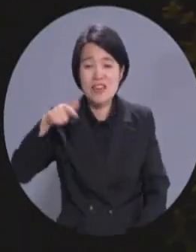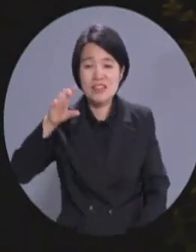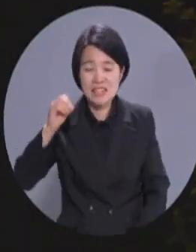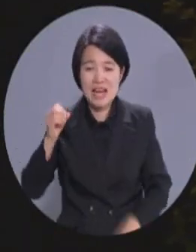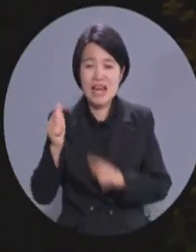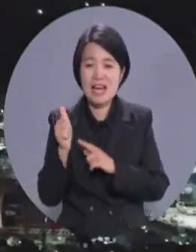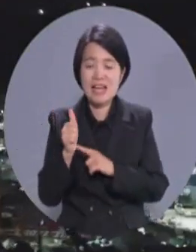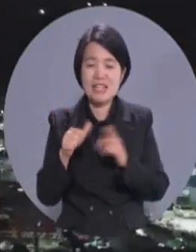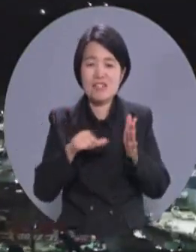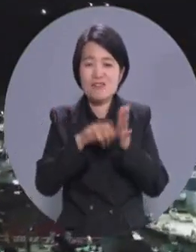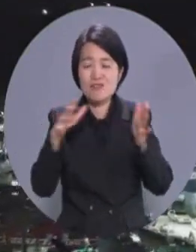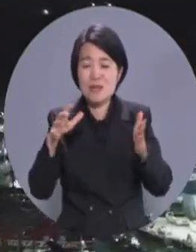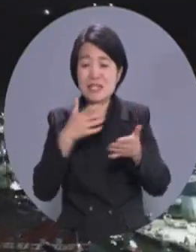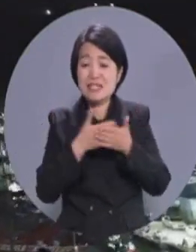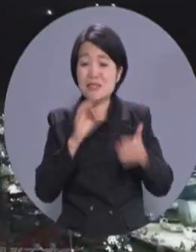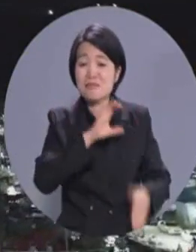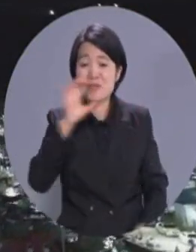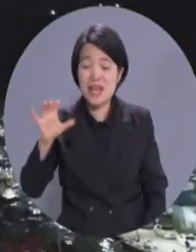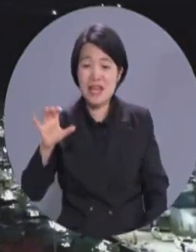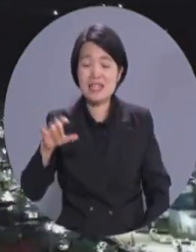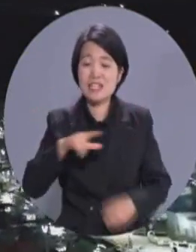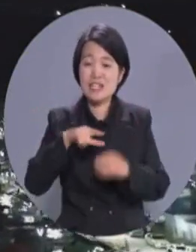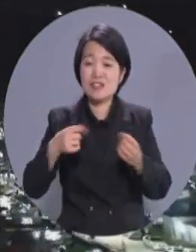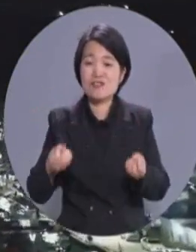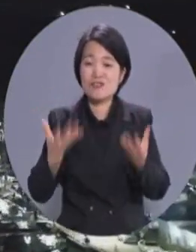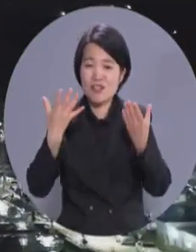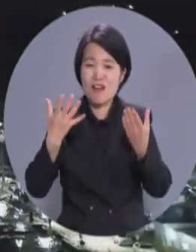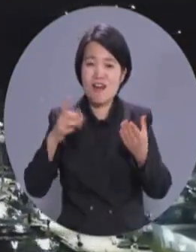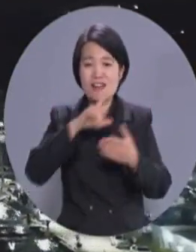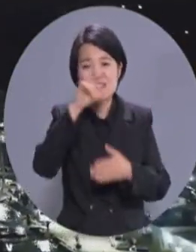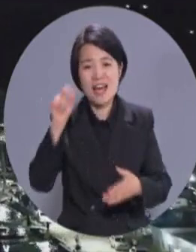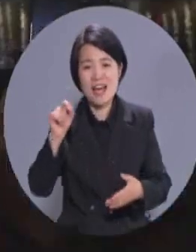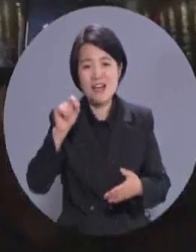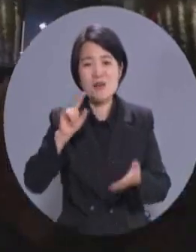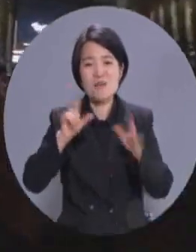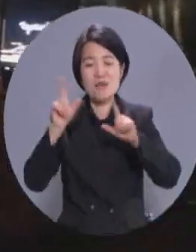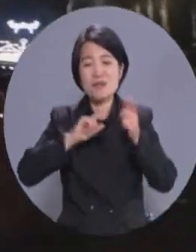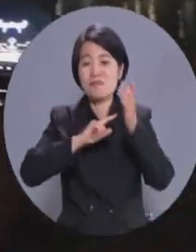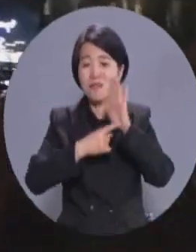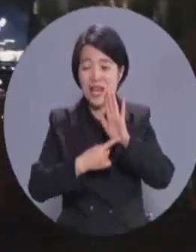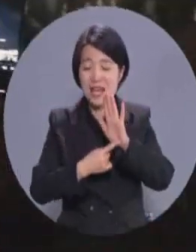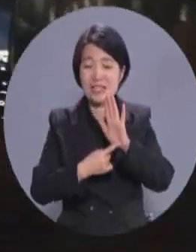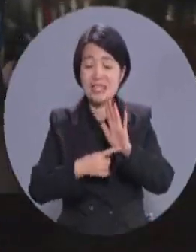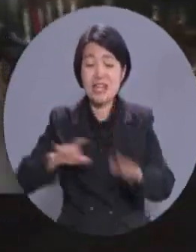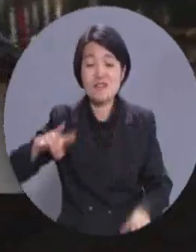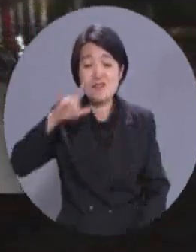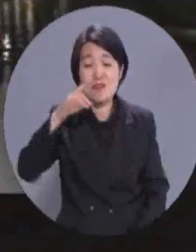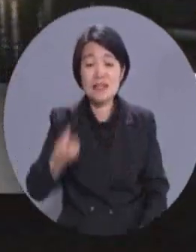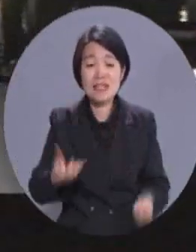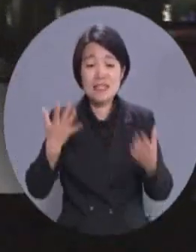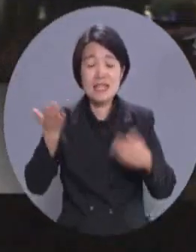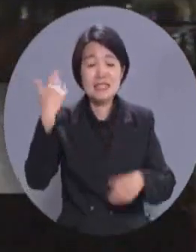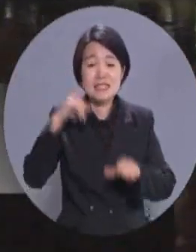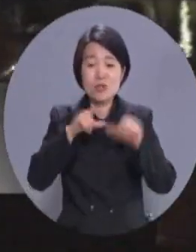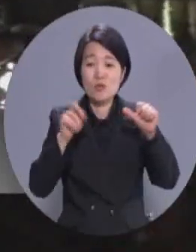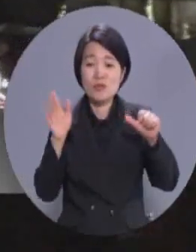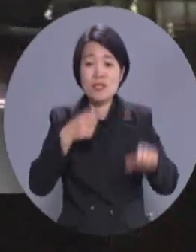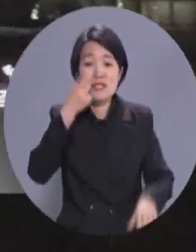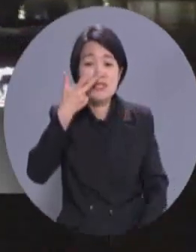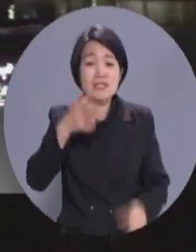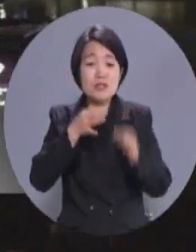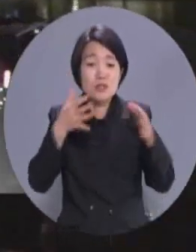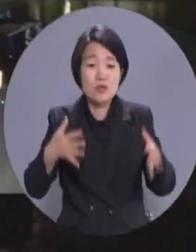화백의 그림이나 한가위 보름달도 멋지게 표현했습니다 녹동항 드론쇼는 지난 5월부터 7개월